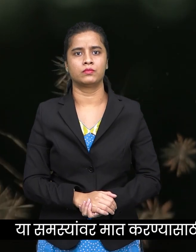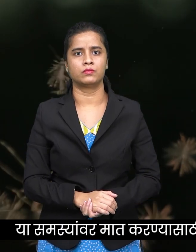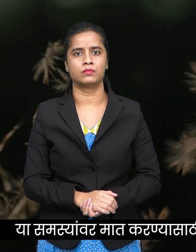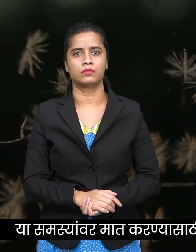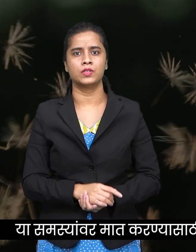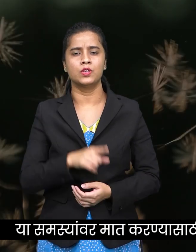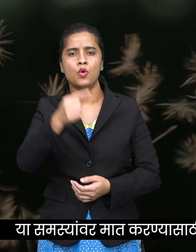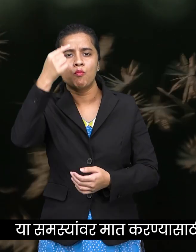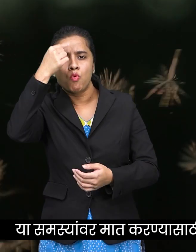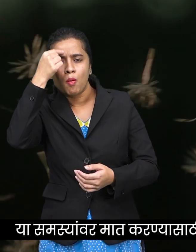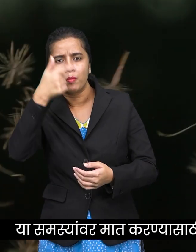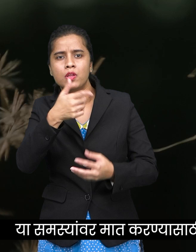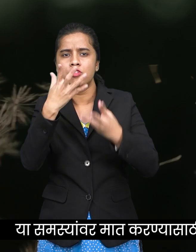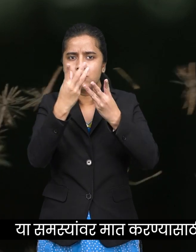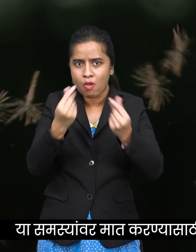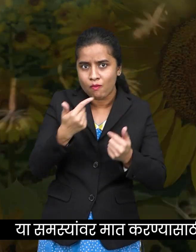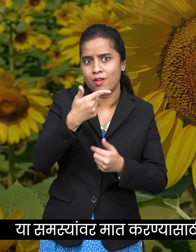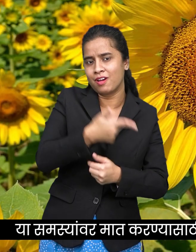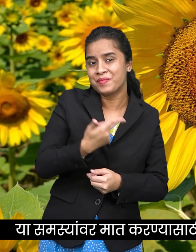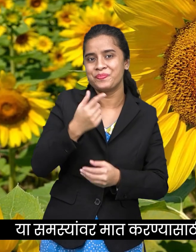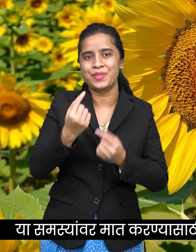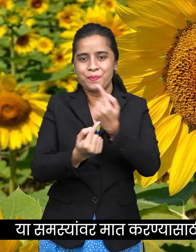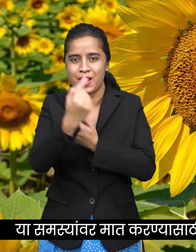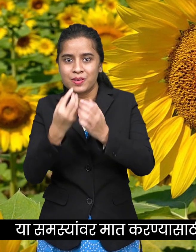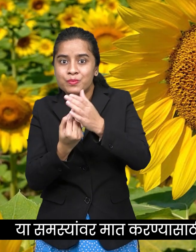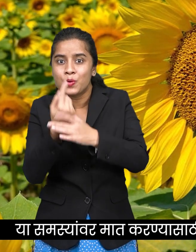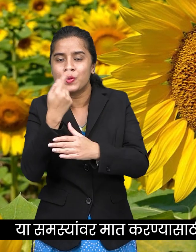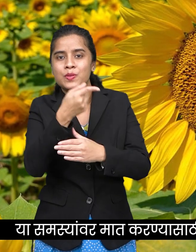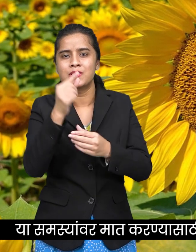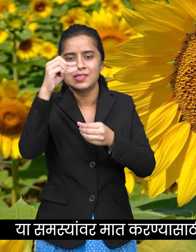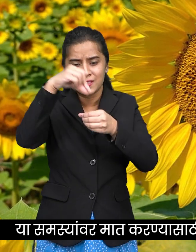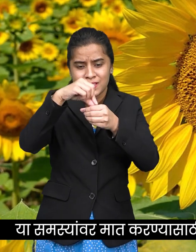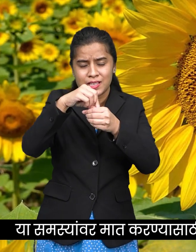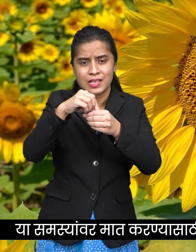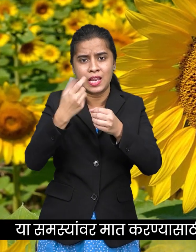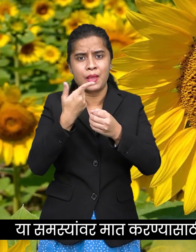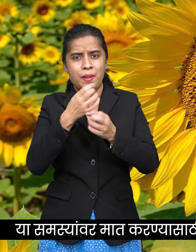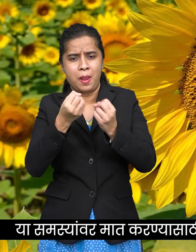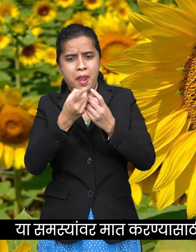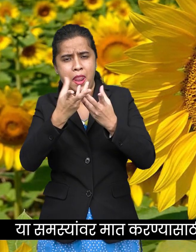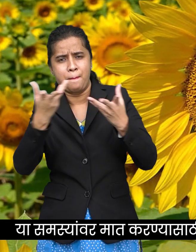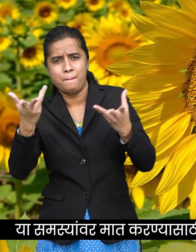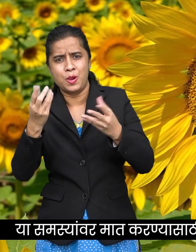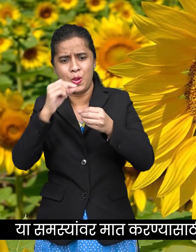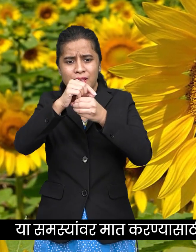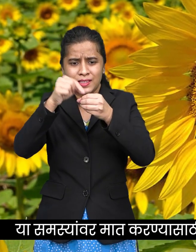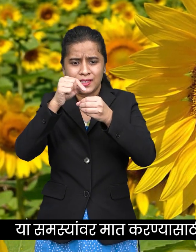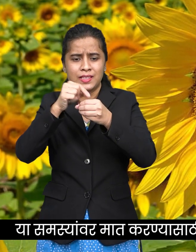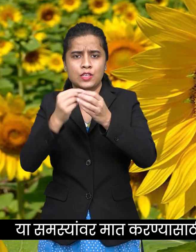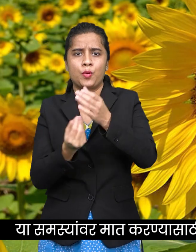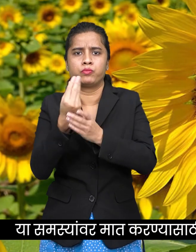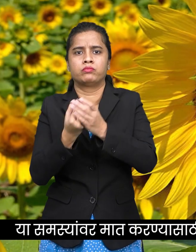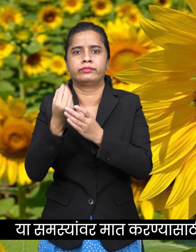आपण आपल्या सभोवतालच्या परिसरात मोठ्या प्रमाणात बिया विखुरलेले पाहू. सर्व बिया उगवत नाहीत. काही बिया नवीन रोपे तयार